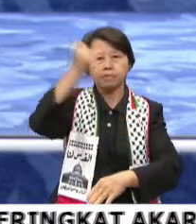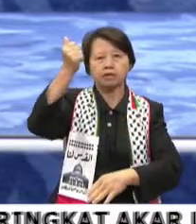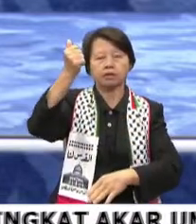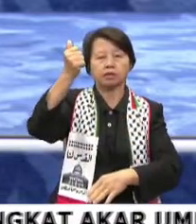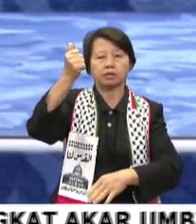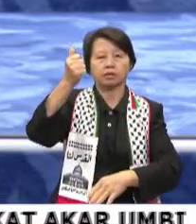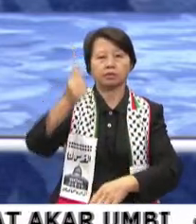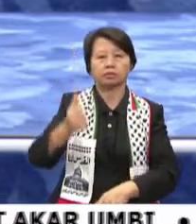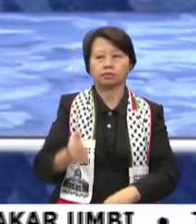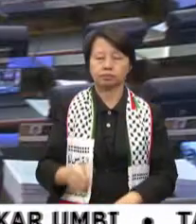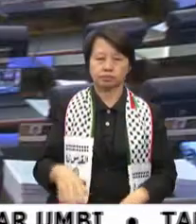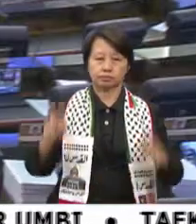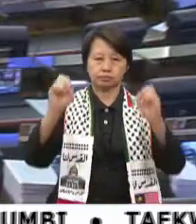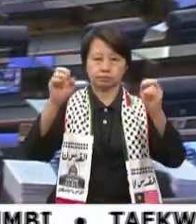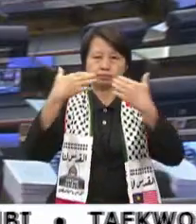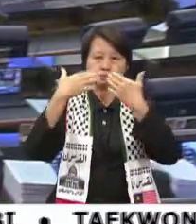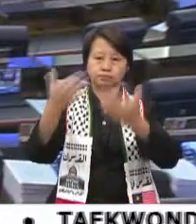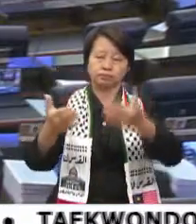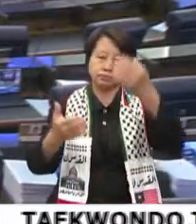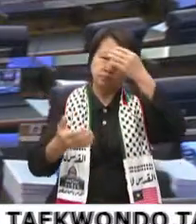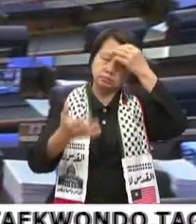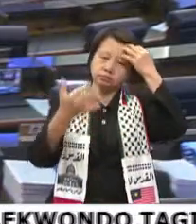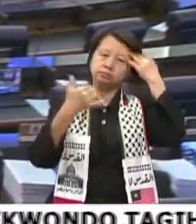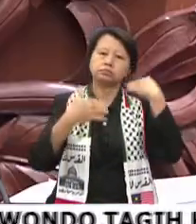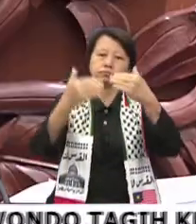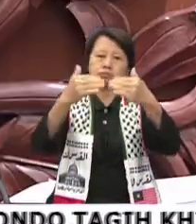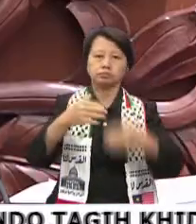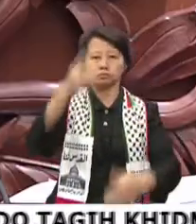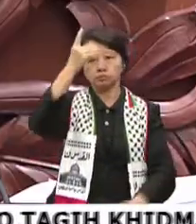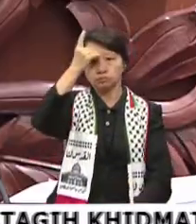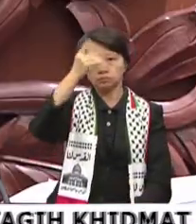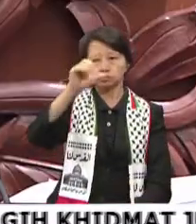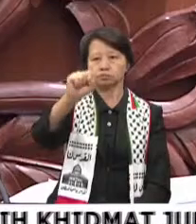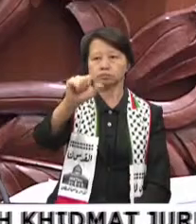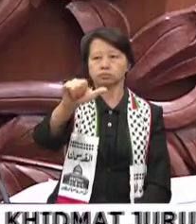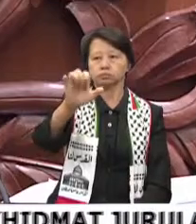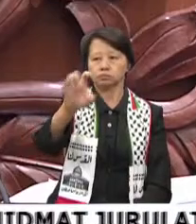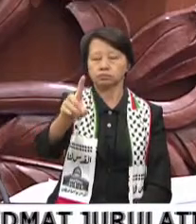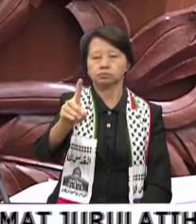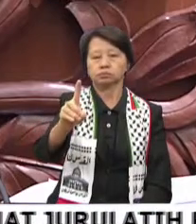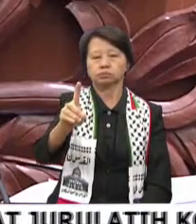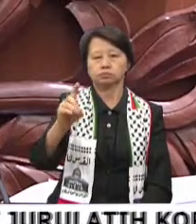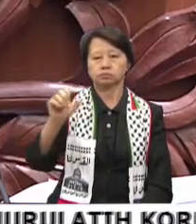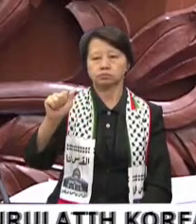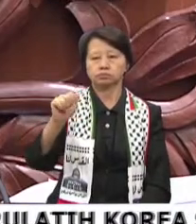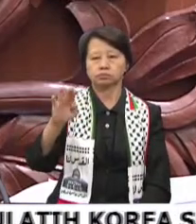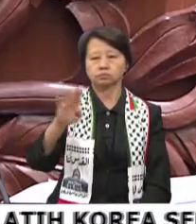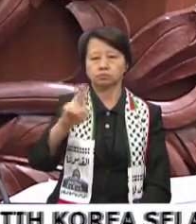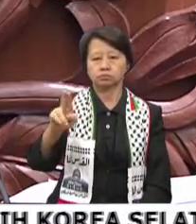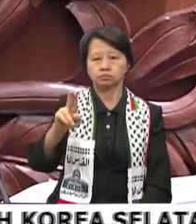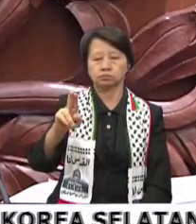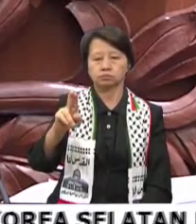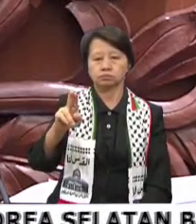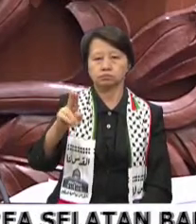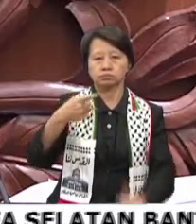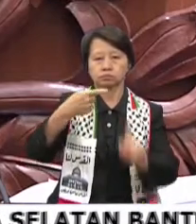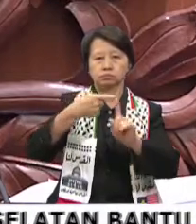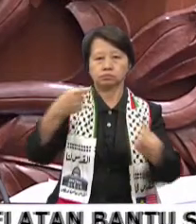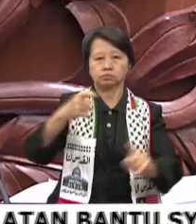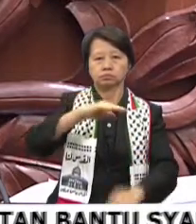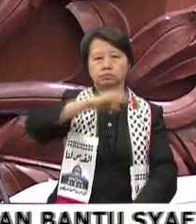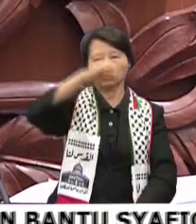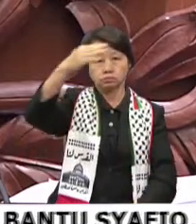berkesan Baik terima kasih setusnya saya jemput Datuk SY Abu Husin bin Hafiz SY Abdul fasal